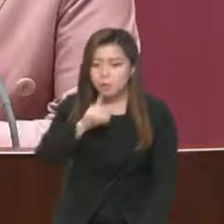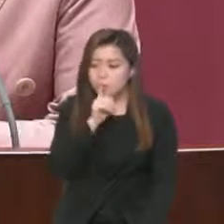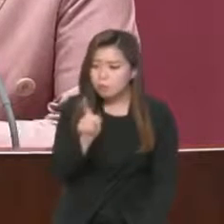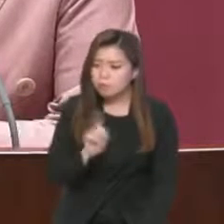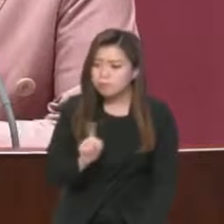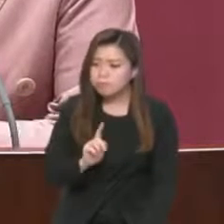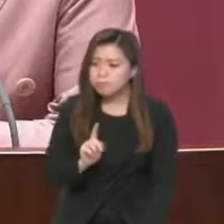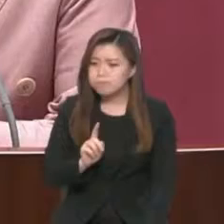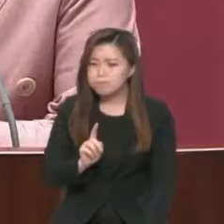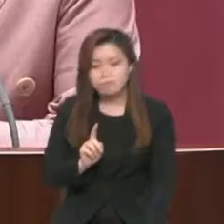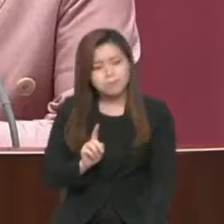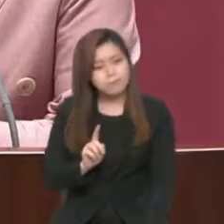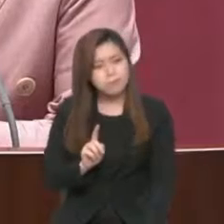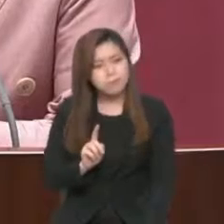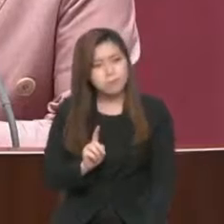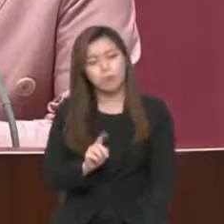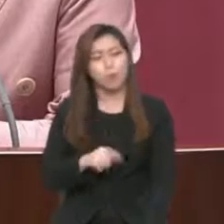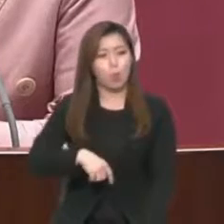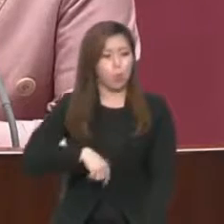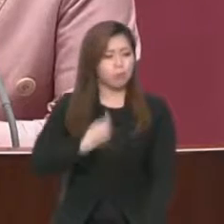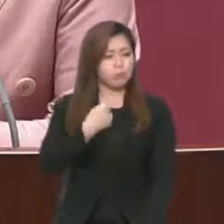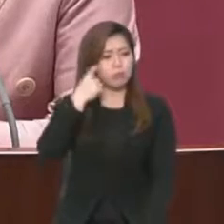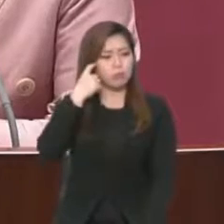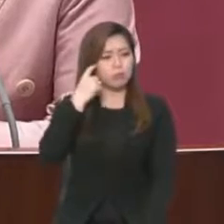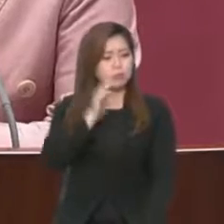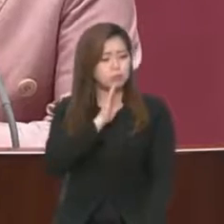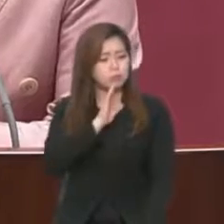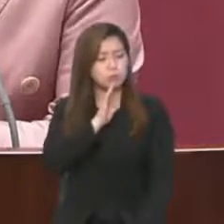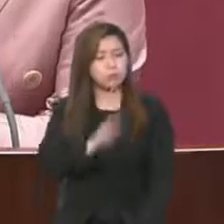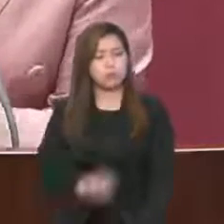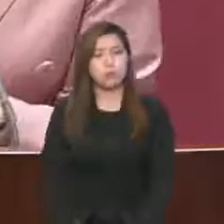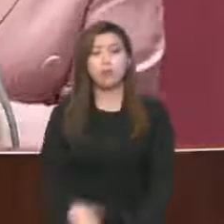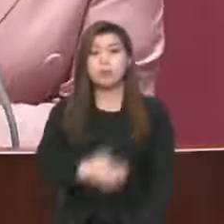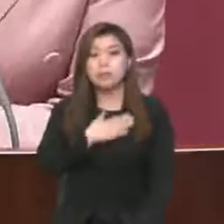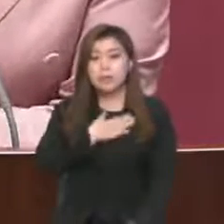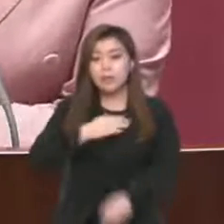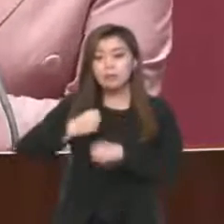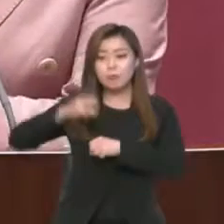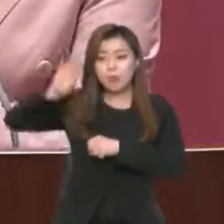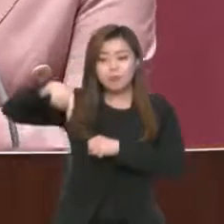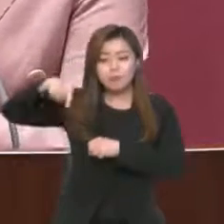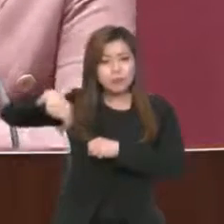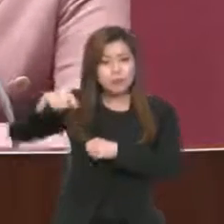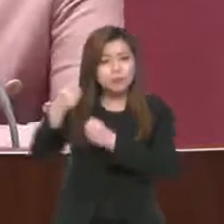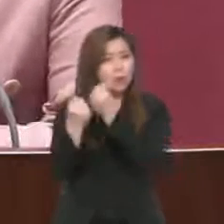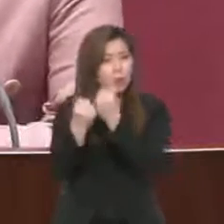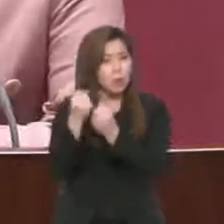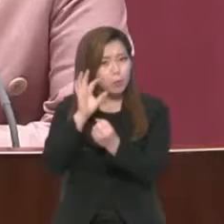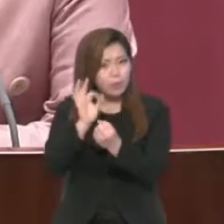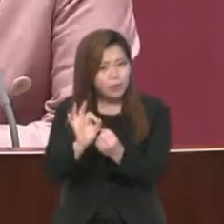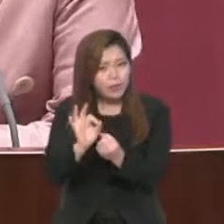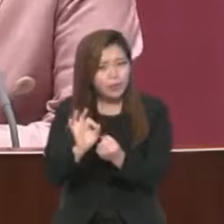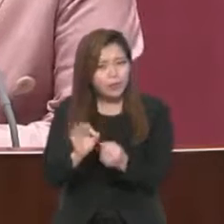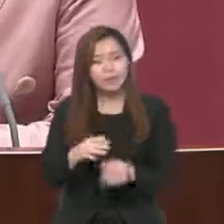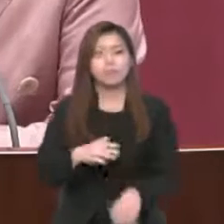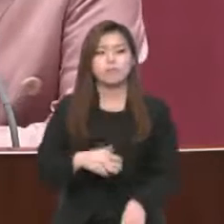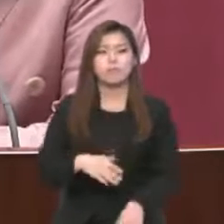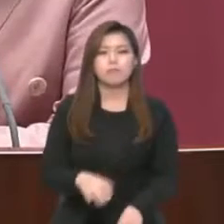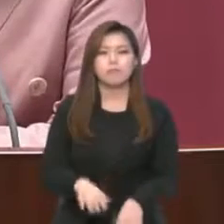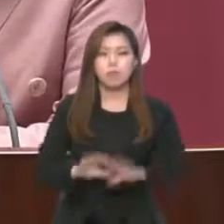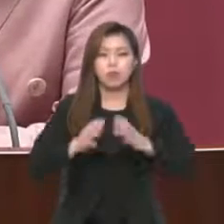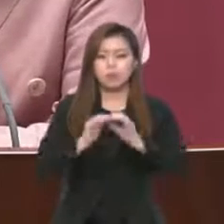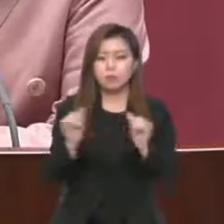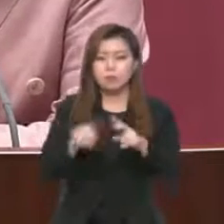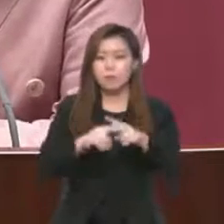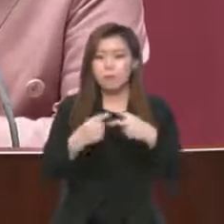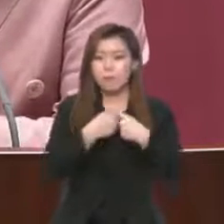것은 의원님의 독단적인 주장인 것 같습니다. 제가 국방부 설명을 보니 저나 군 관계자나 국민들은 다